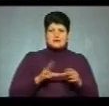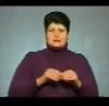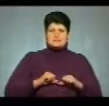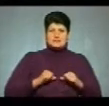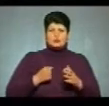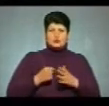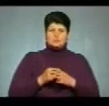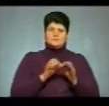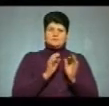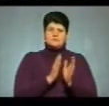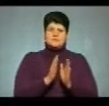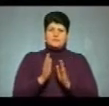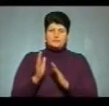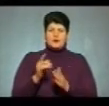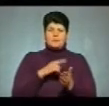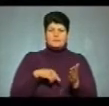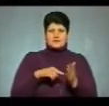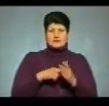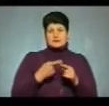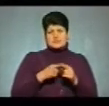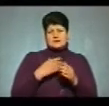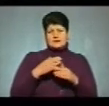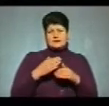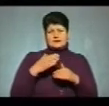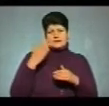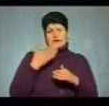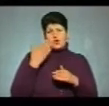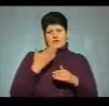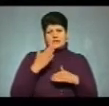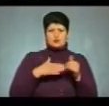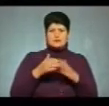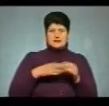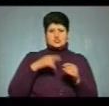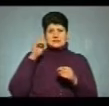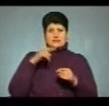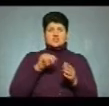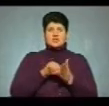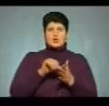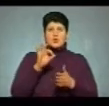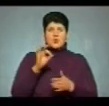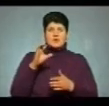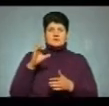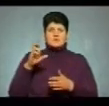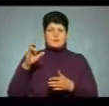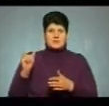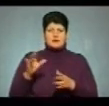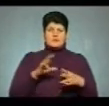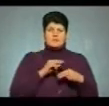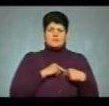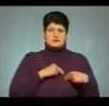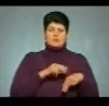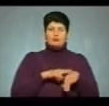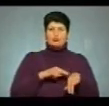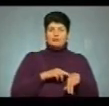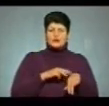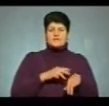репрезентували проект «Сусідська варта». Це теоретично-практичні заняття для членів ОСББ і співробітників поліції. Навчання